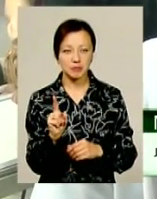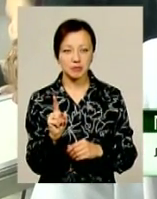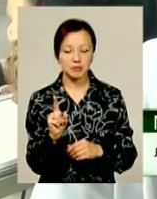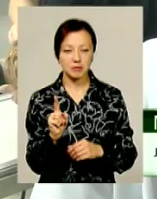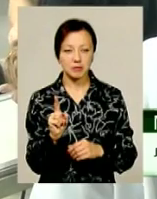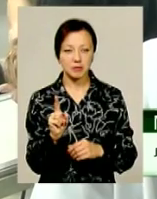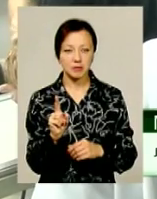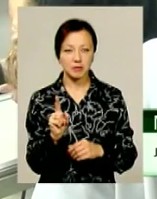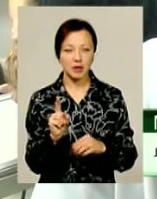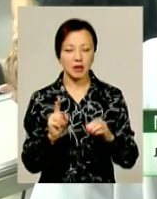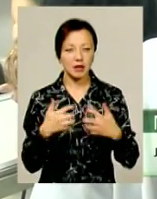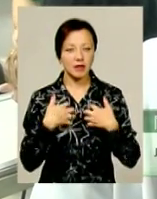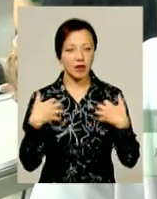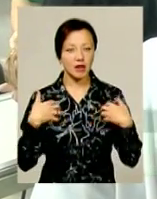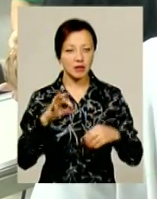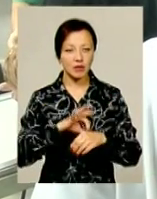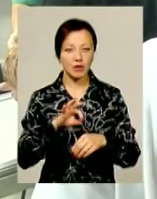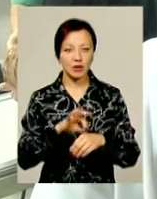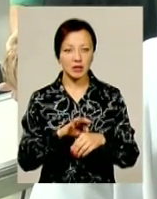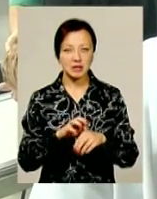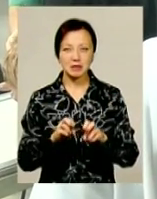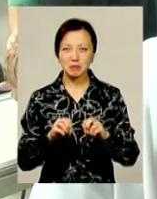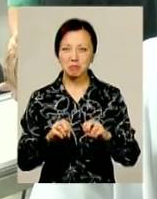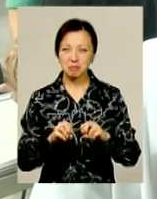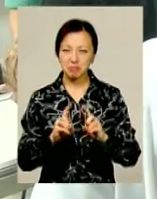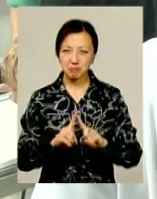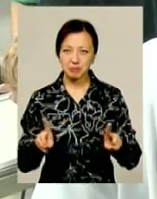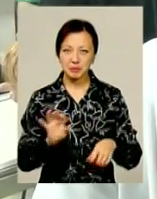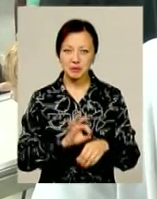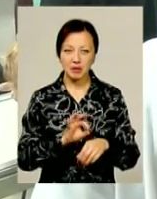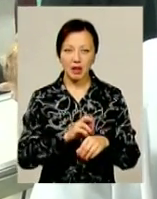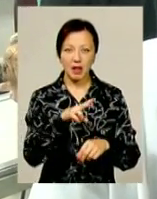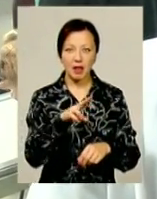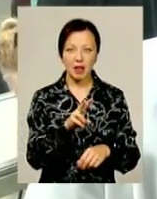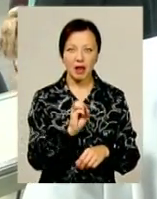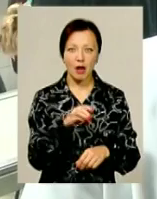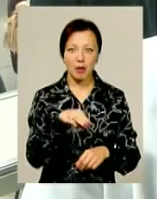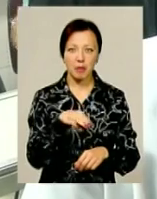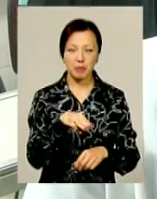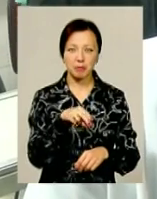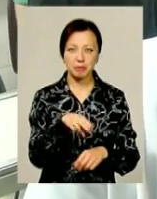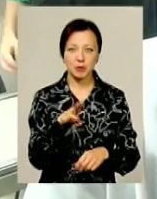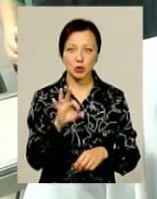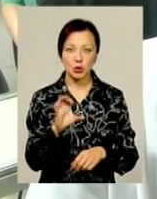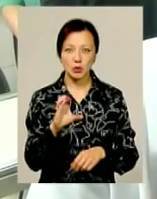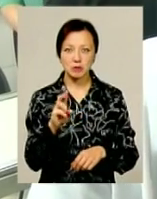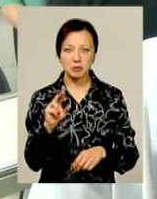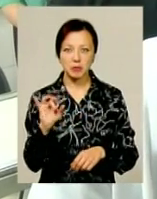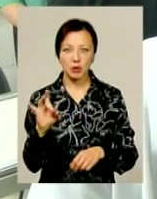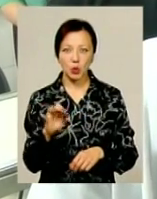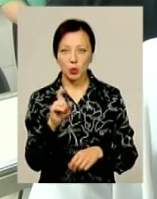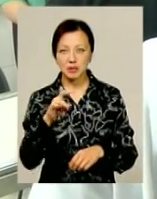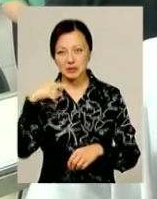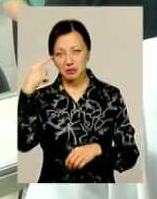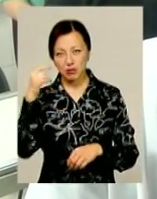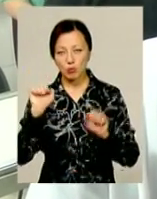досить тварини боліють такими зоантропонозними захворюваннями, як лептоспіроз, сказ і ще багато захворювань, які може